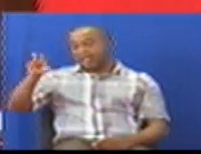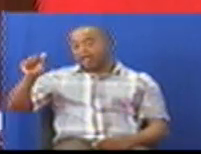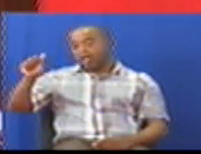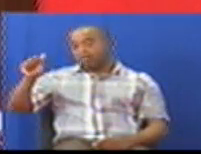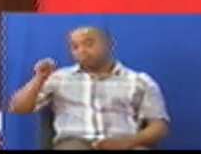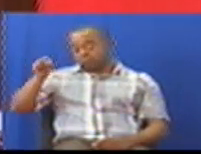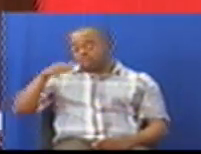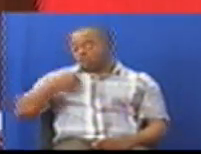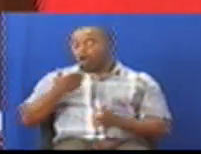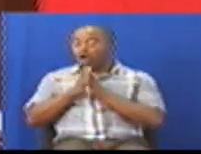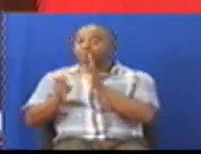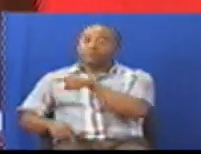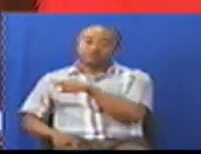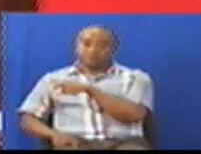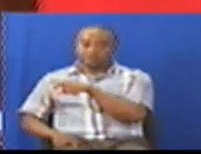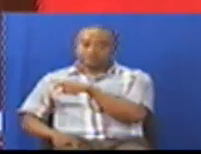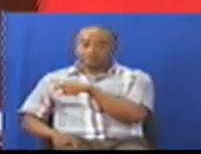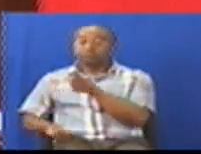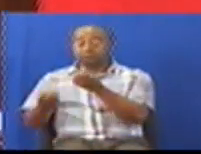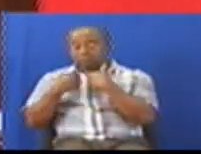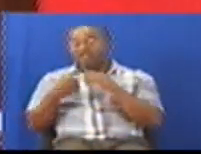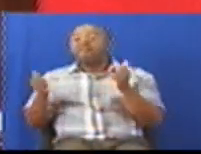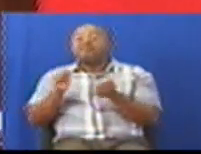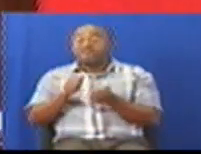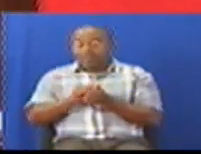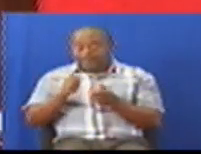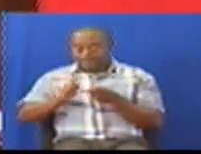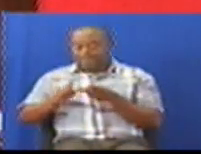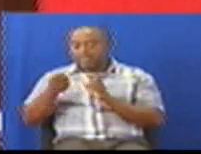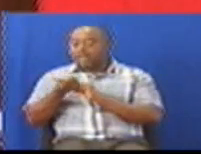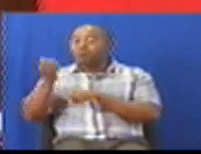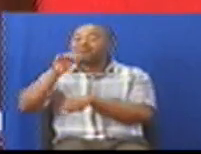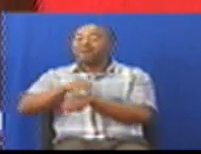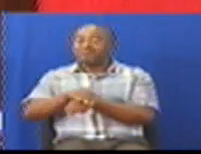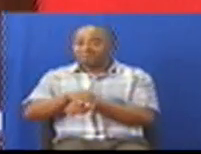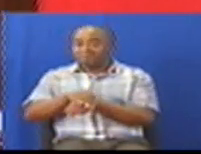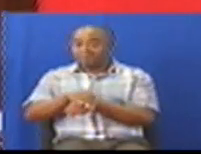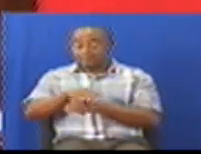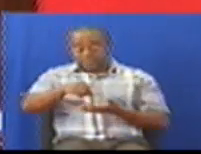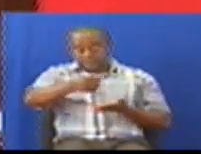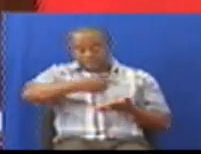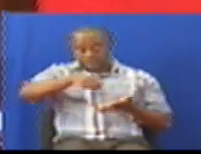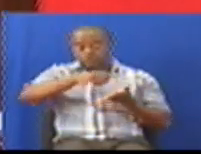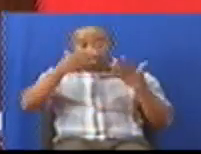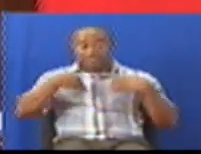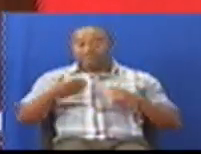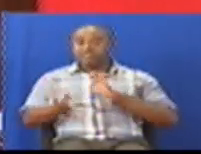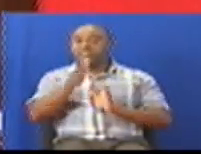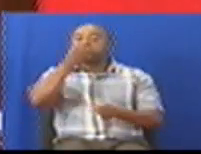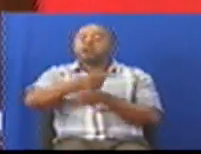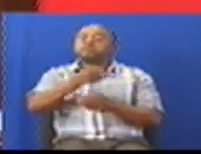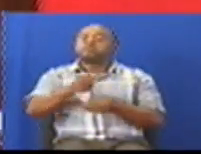Tunaomba vifaa tiba pamoja na wataalamu, ili kituo hiki kianze kifanye kazi